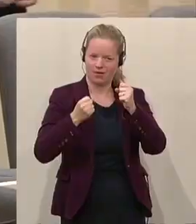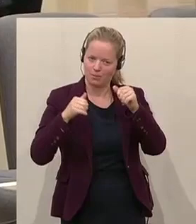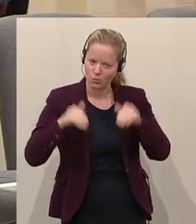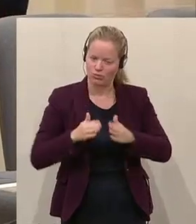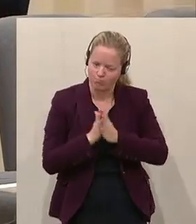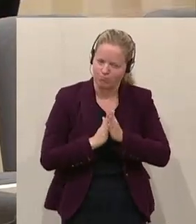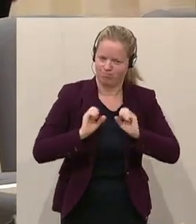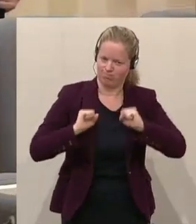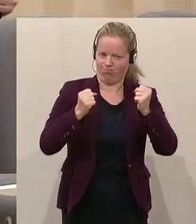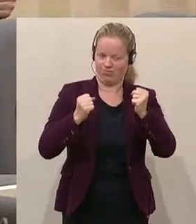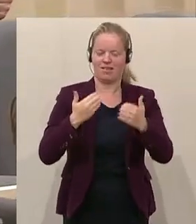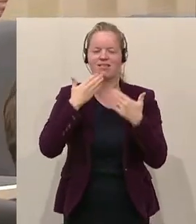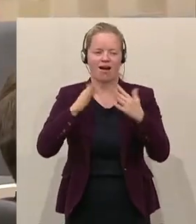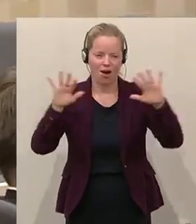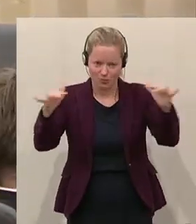Aufmerksamkeit.